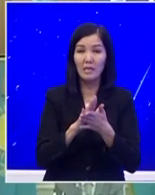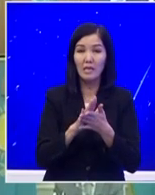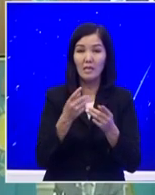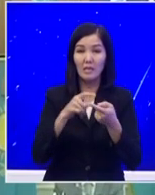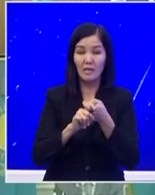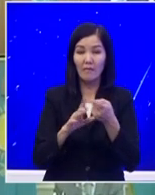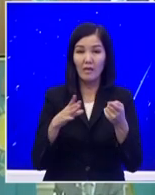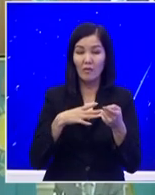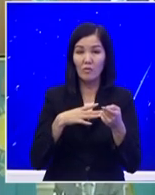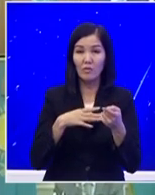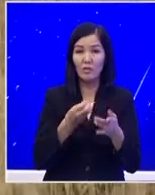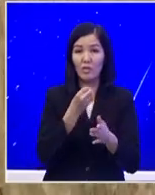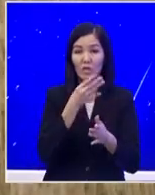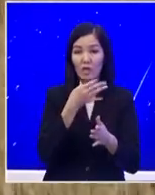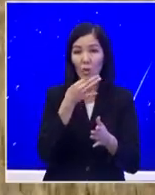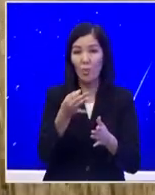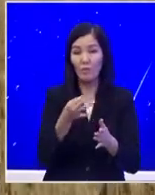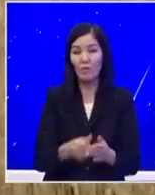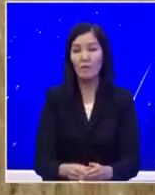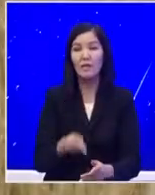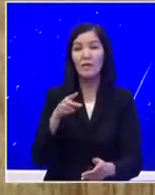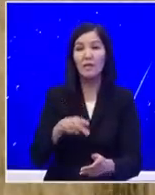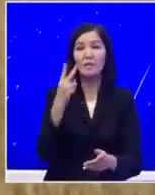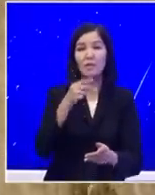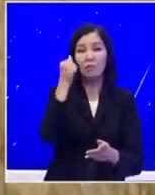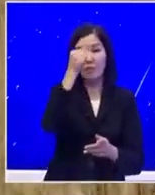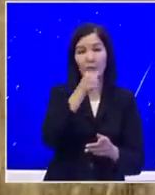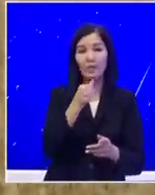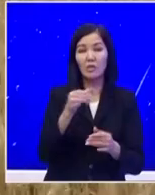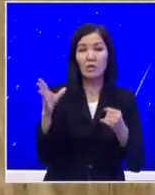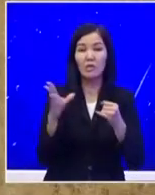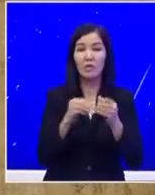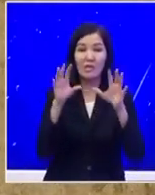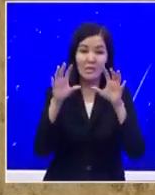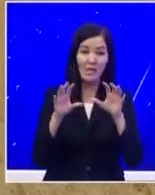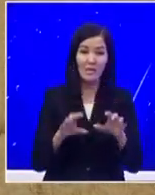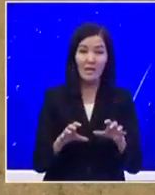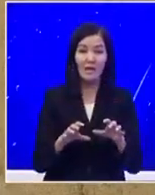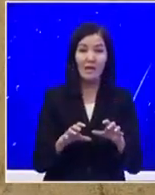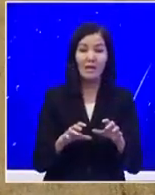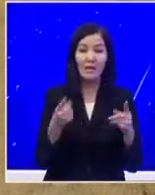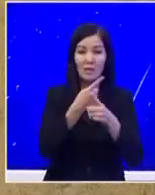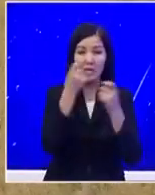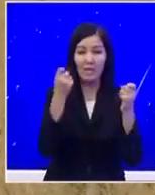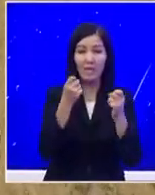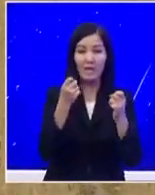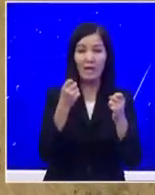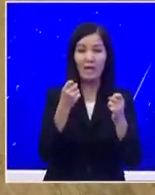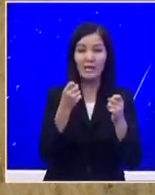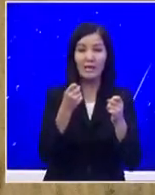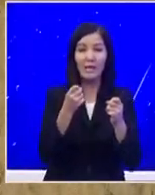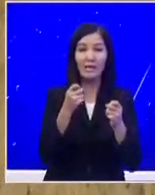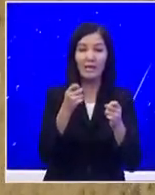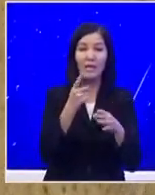қосылды. Бұл жақсы тәжірибе. 2021 жылы Жер кодексінің жекелеген нормаларына жарияланған мораторий